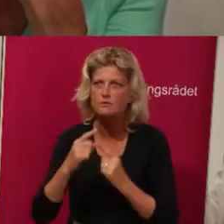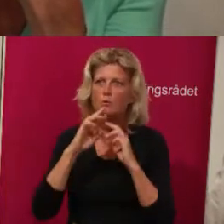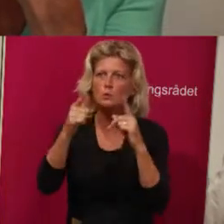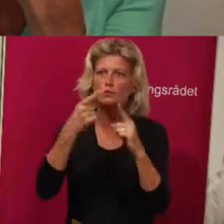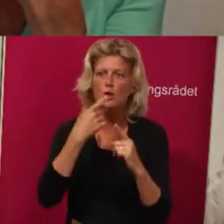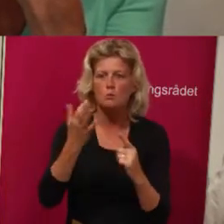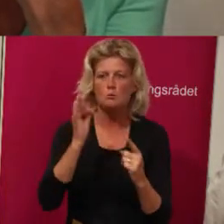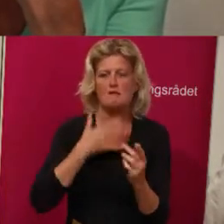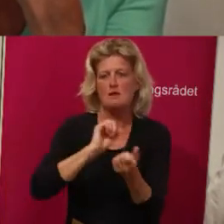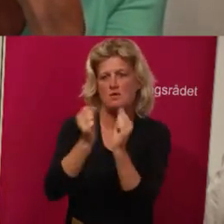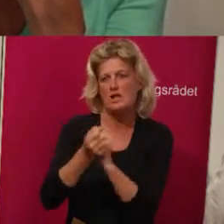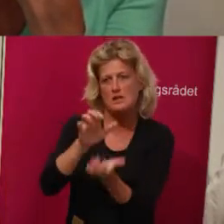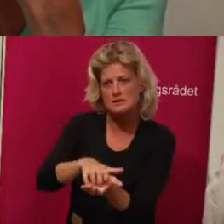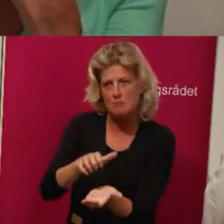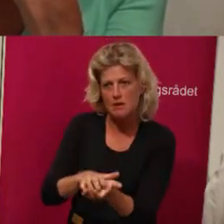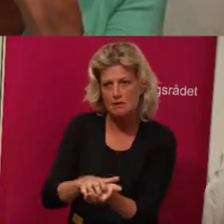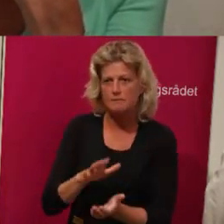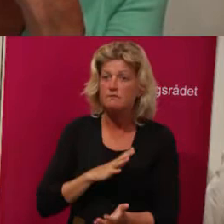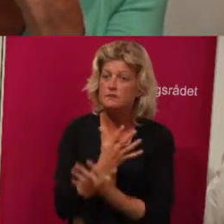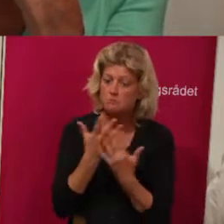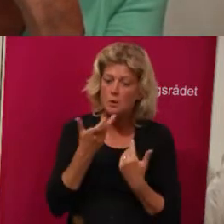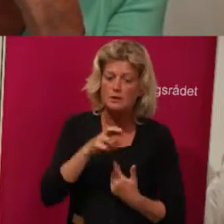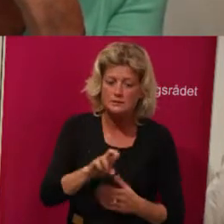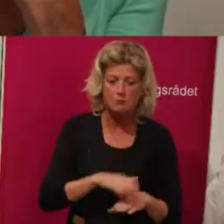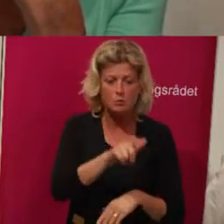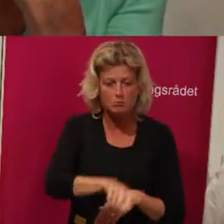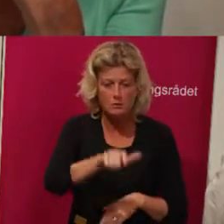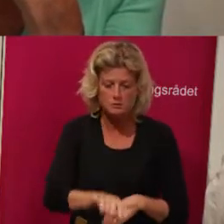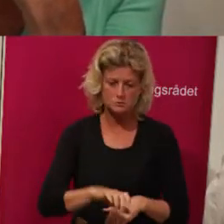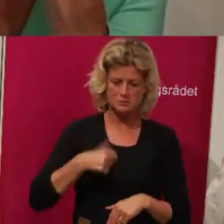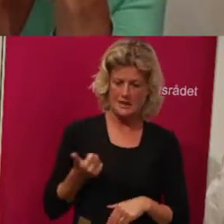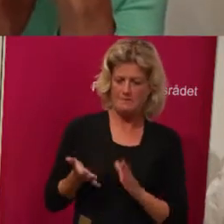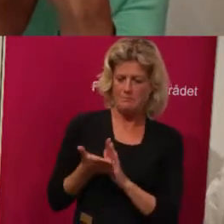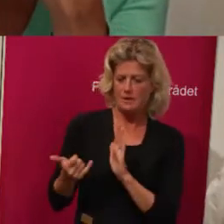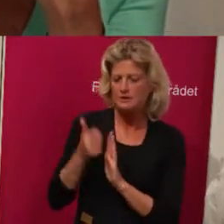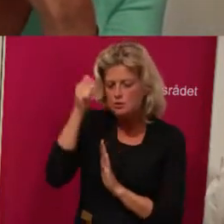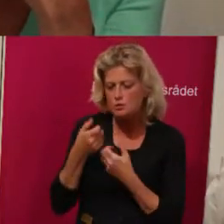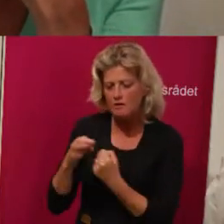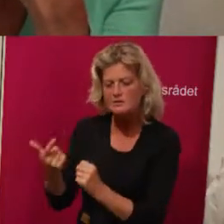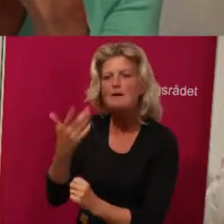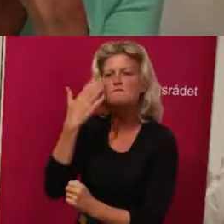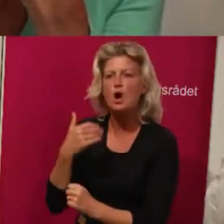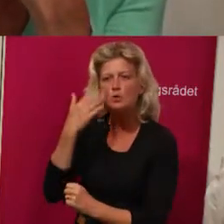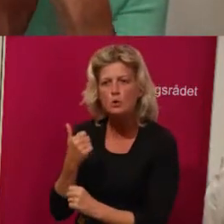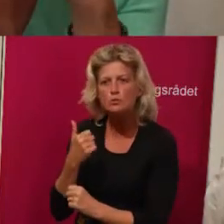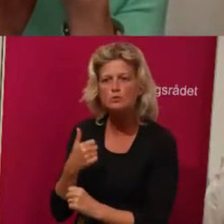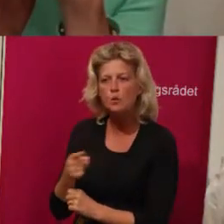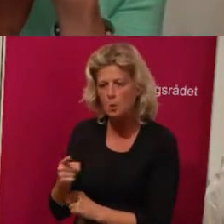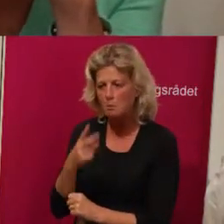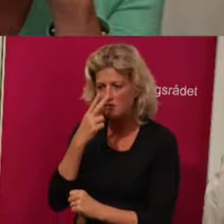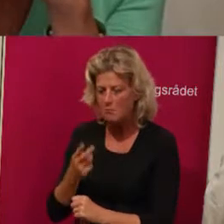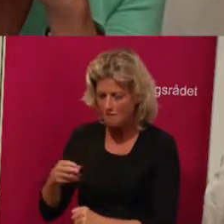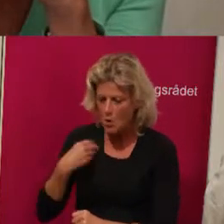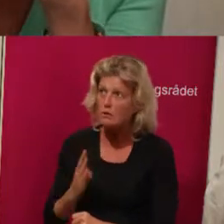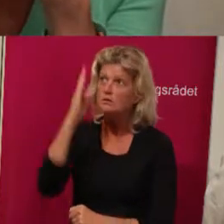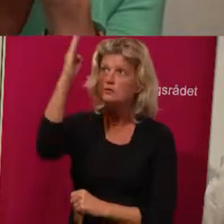många exempel på personer som växer som har varit med i studieverksamhet. Alltså inte minst det att man faktiskt vågar räcka upp